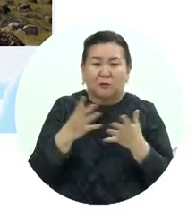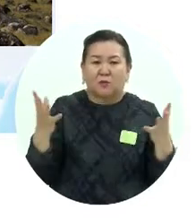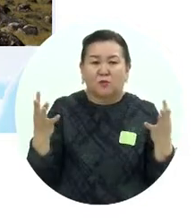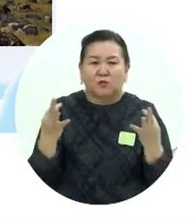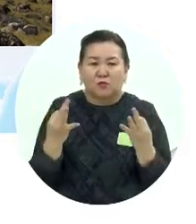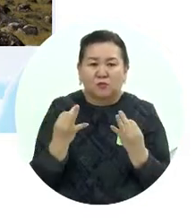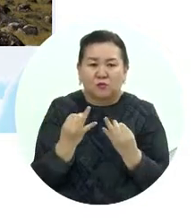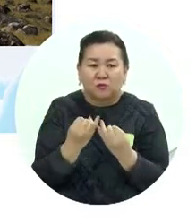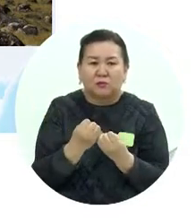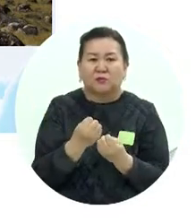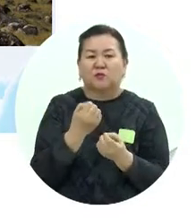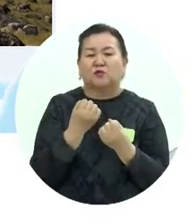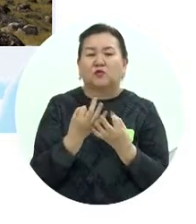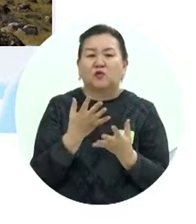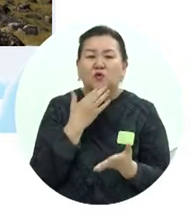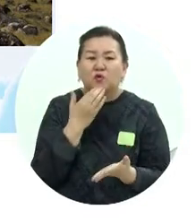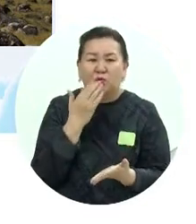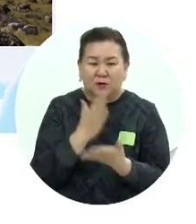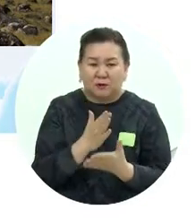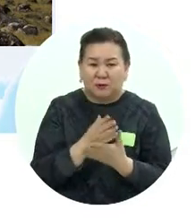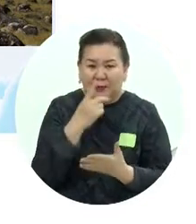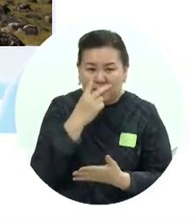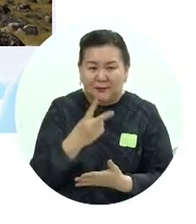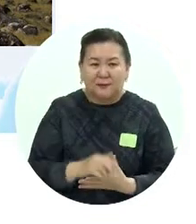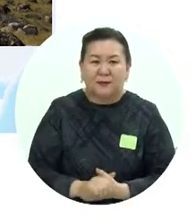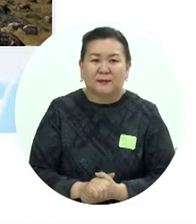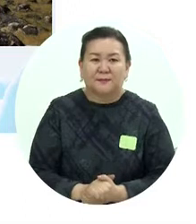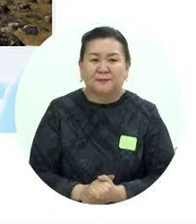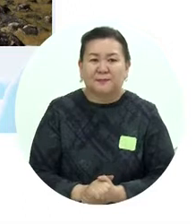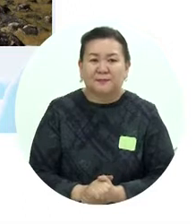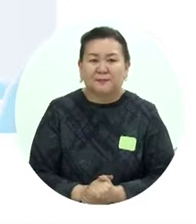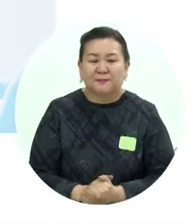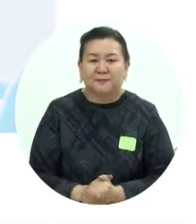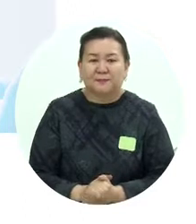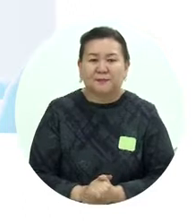дараа мөслөг нилээд хайлж хойшоо мөсөн гол ухарсан юм дург харагдчихна эндээс.